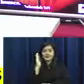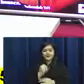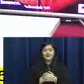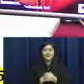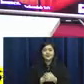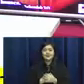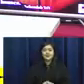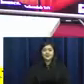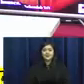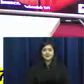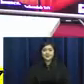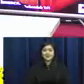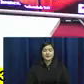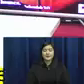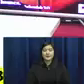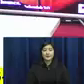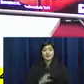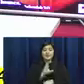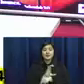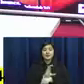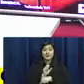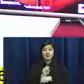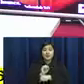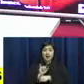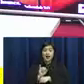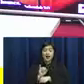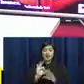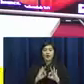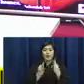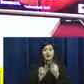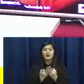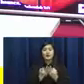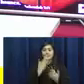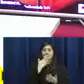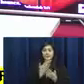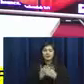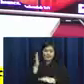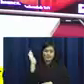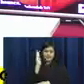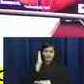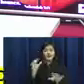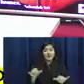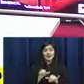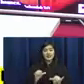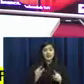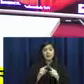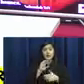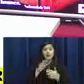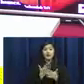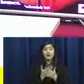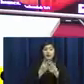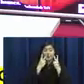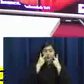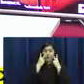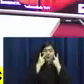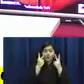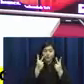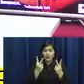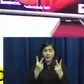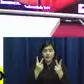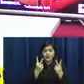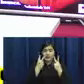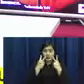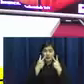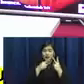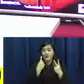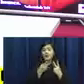magandang tanghali po sa inyo lahat. And also of all our viewers worldwide and nationwide, magandang tanghali po sa inyo lahat. And now, mga